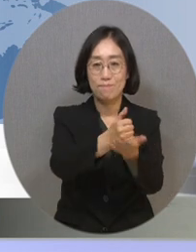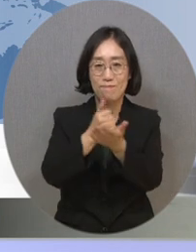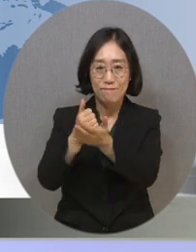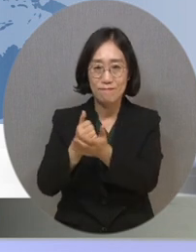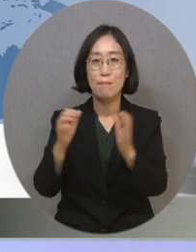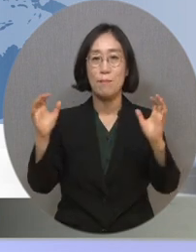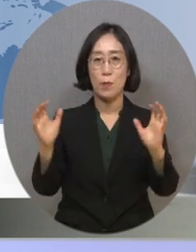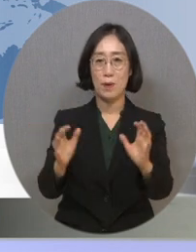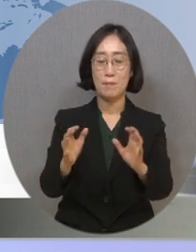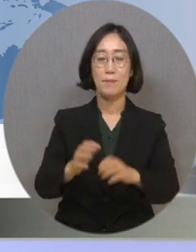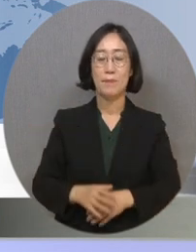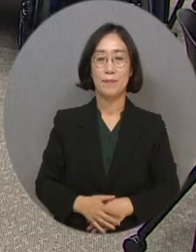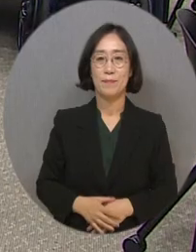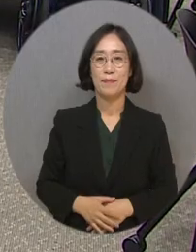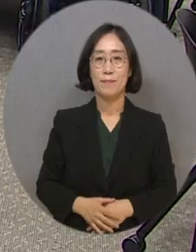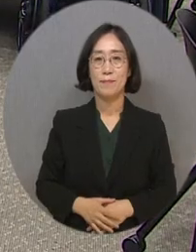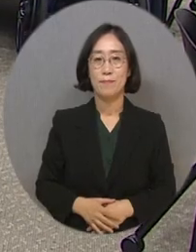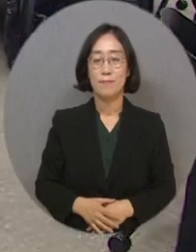다녀왔습니다.